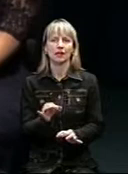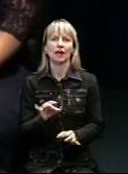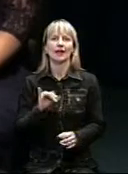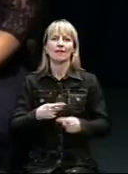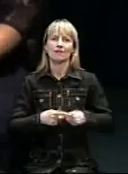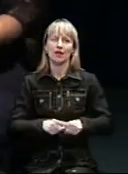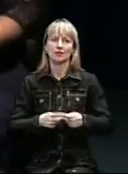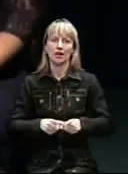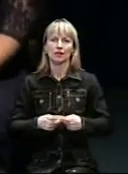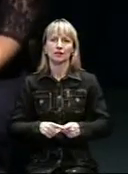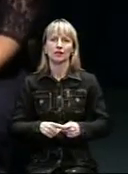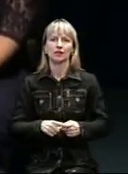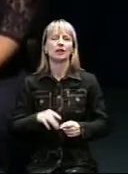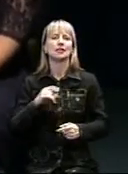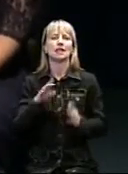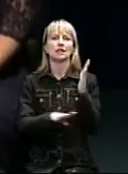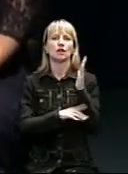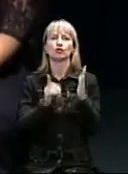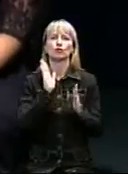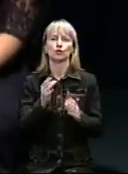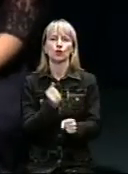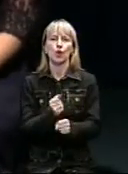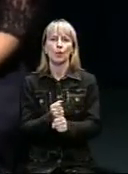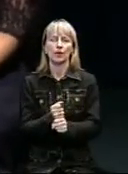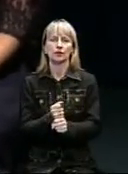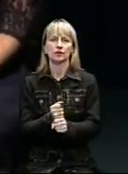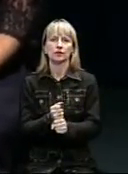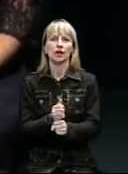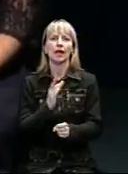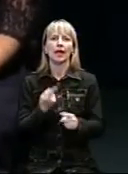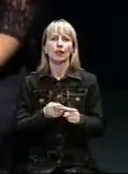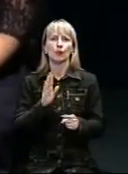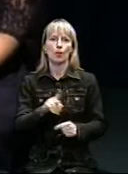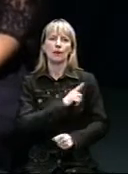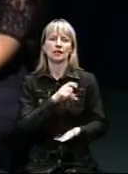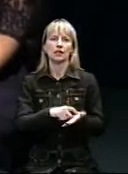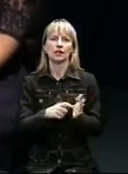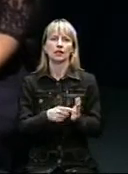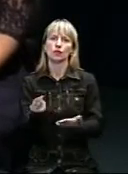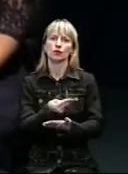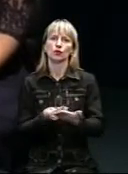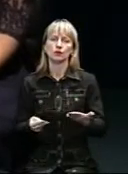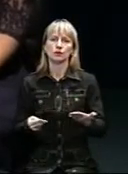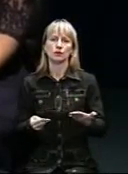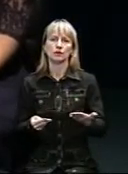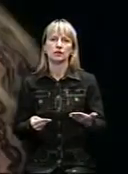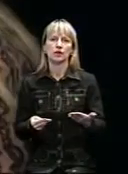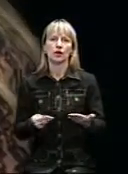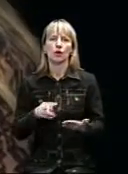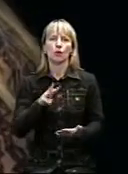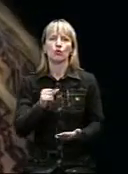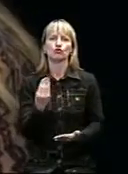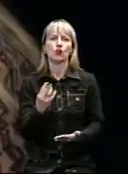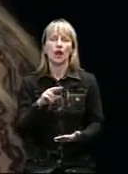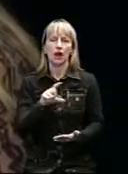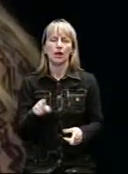і з дерева щось будуть робити. З мого боку, це будуть майстер-класи саме розпис по гальці та мушлях. І